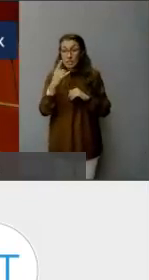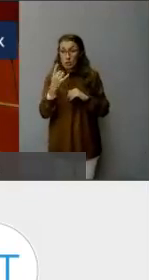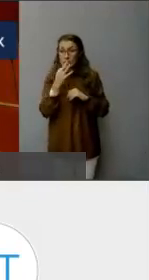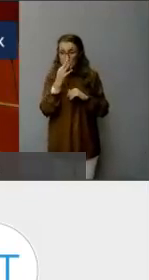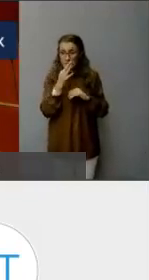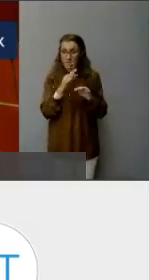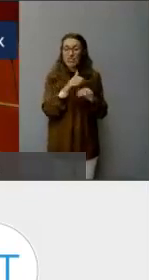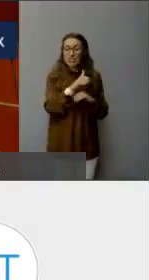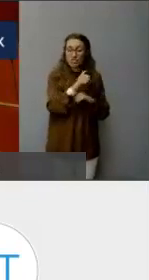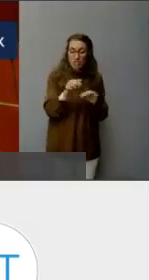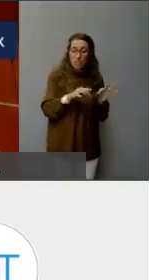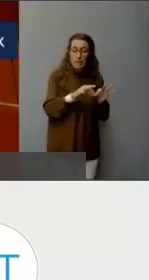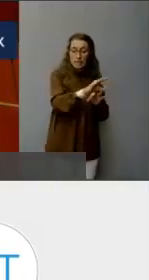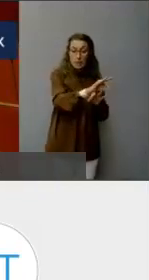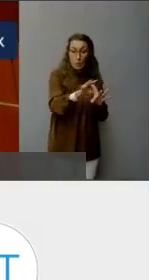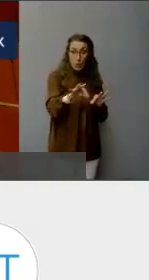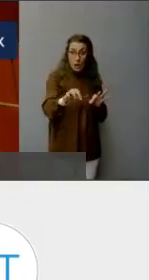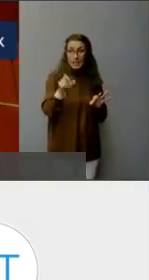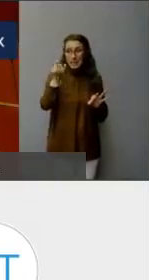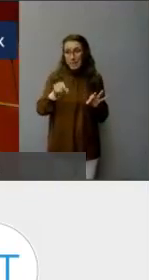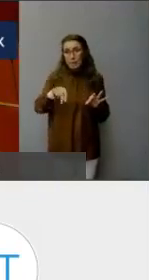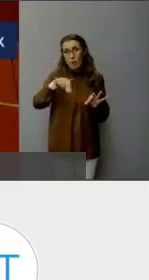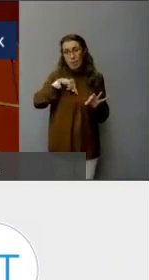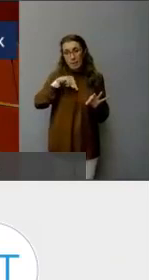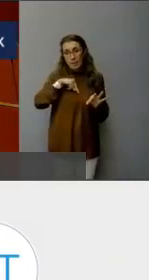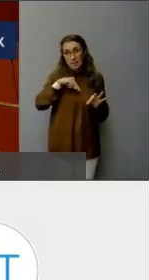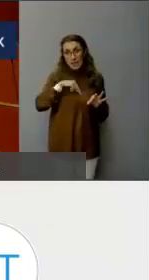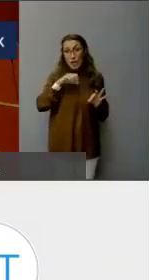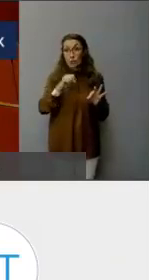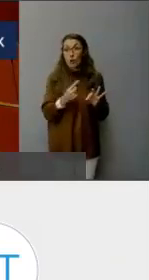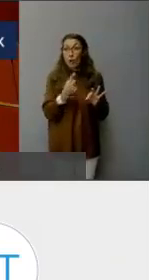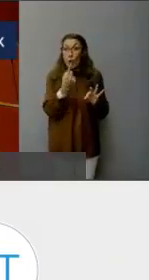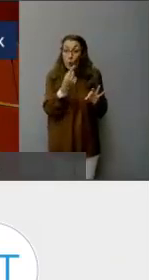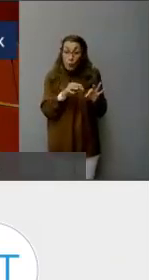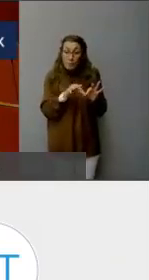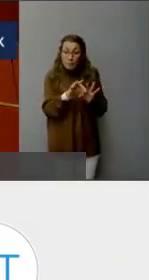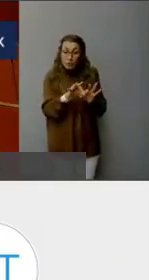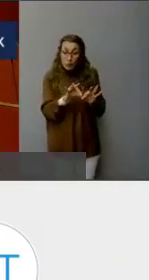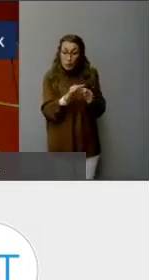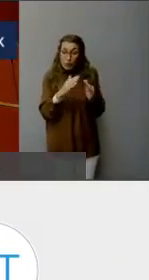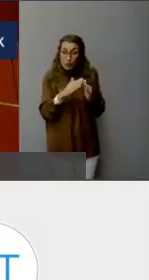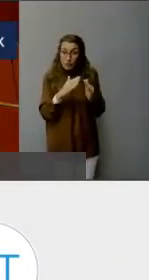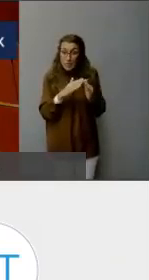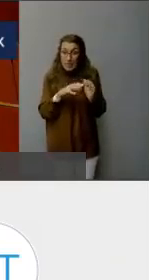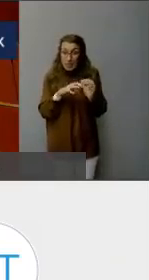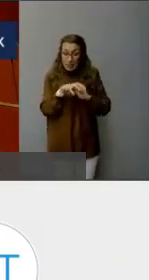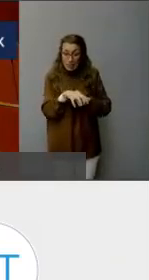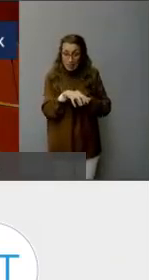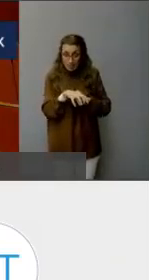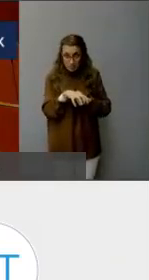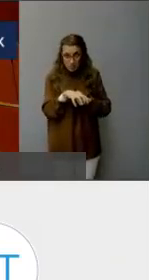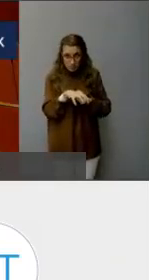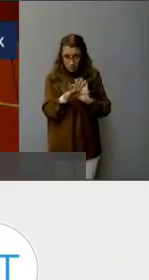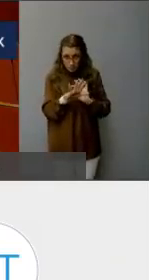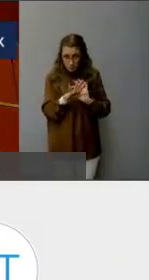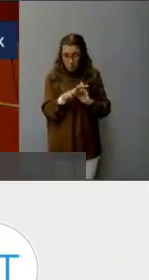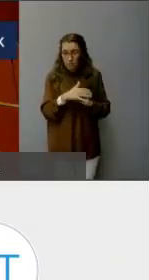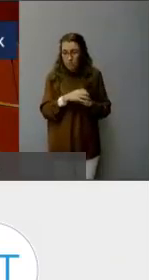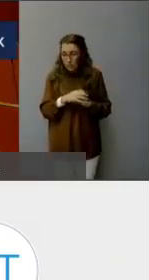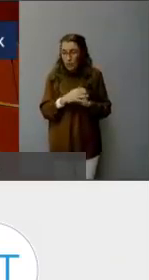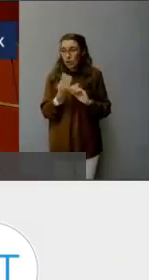di terreno il proprietario potrà costruire un metro quadro di villetta ok